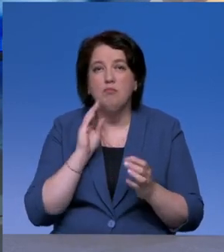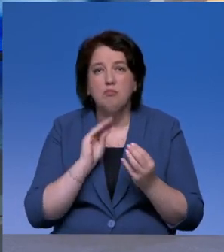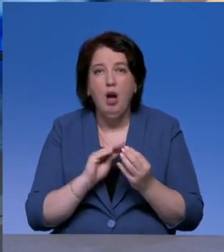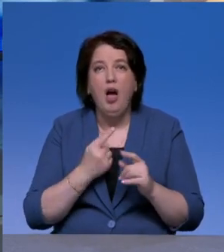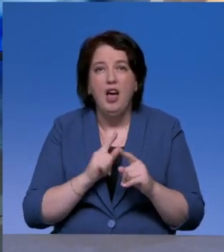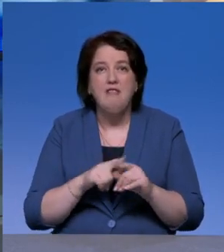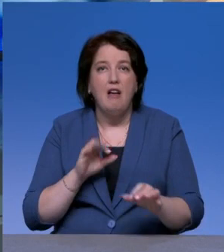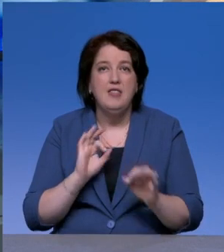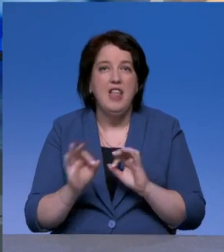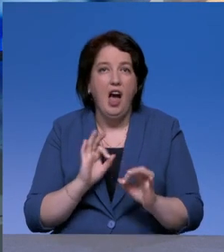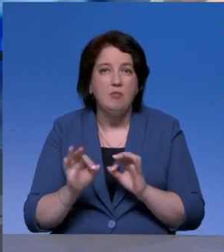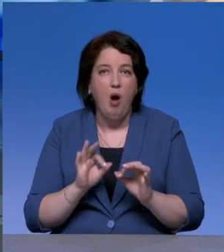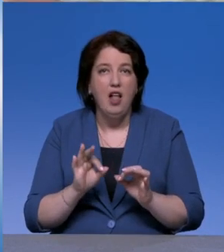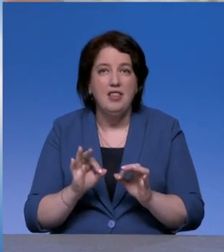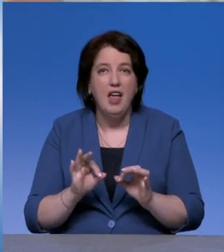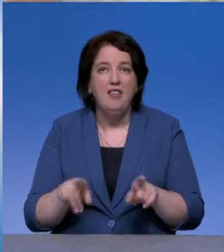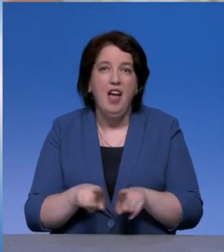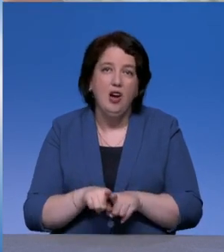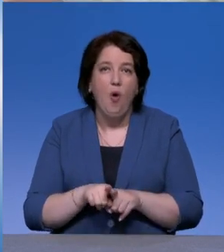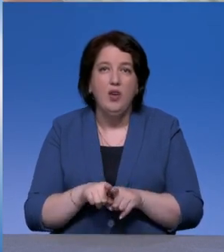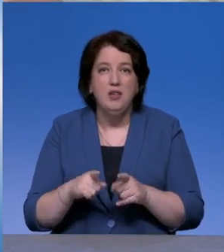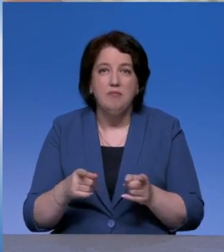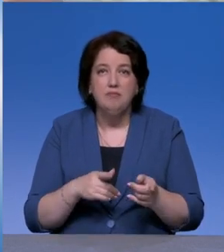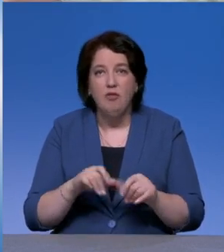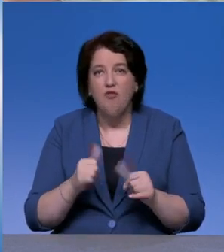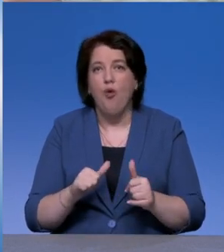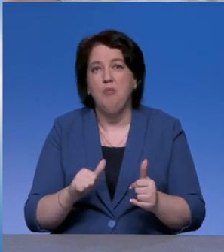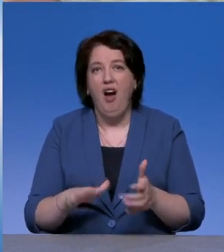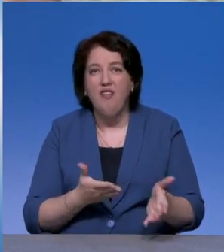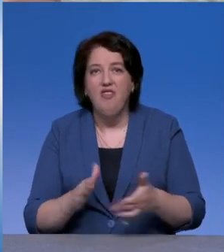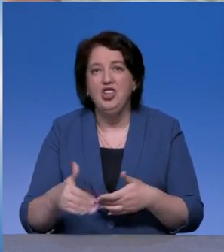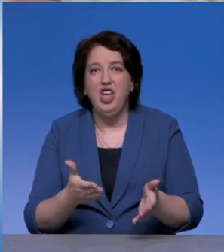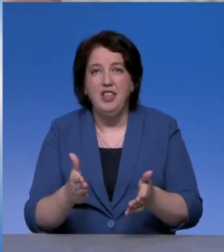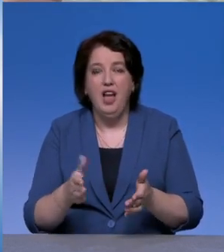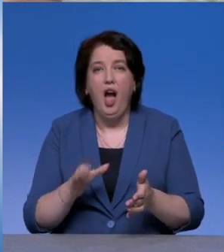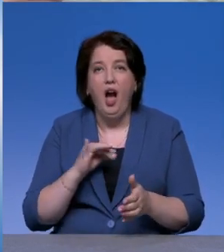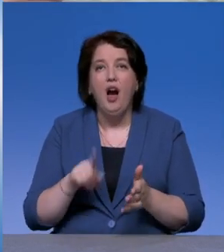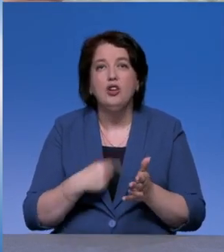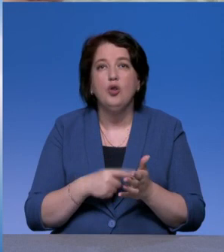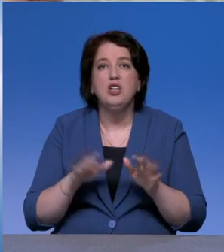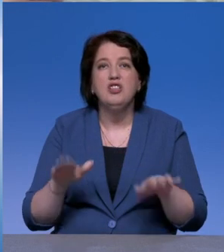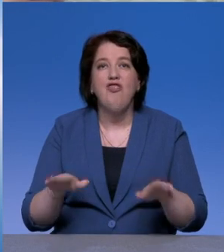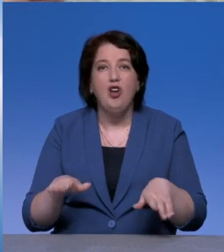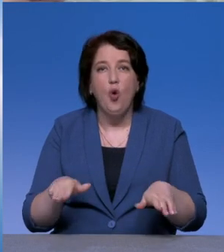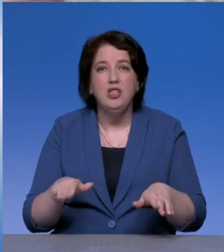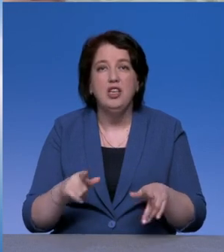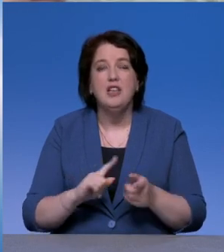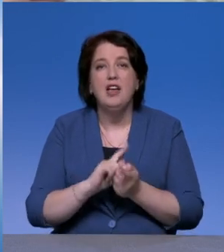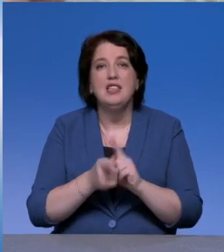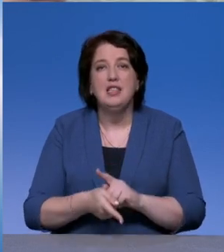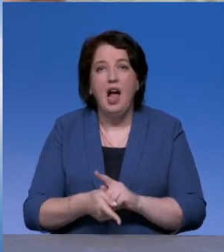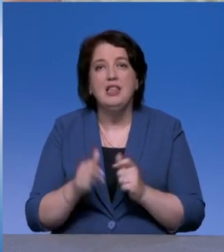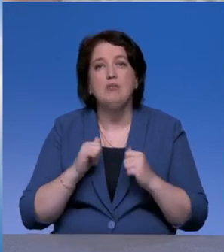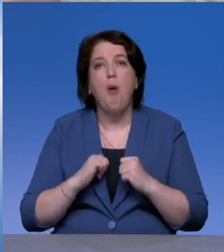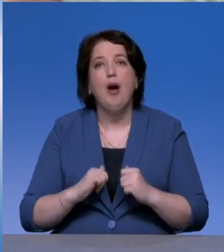нормальным, допустимым стилем вождения. А вот Воронеж, кстати, тоже по моим личным наблюдениям, стал гораздо спокойнее, нежели чем